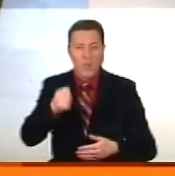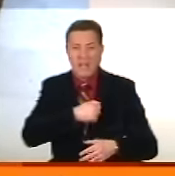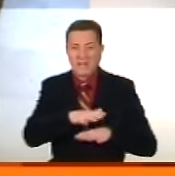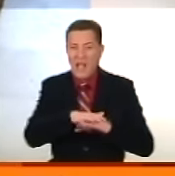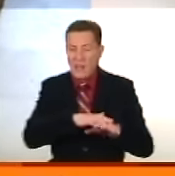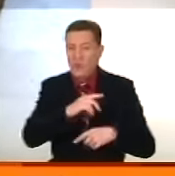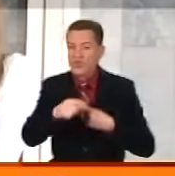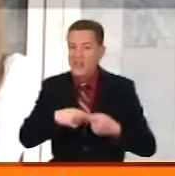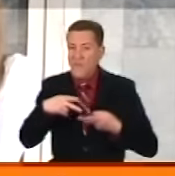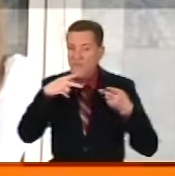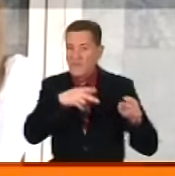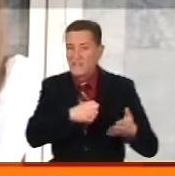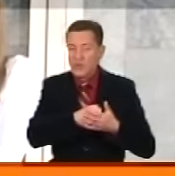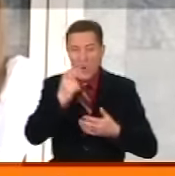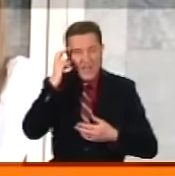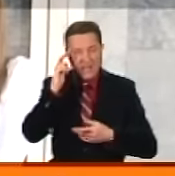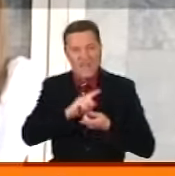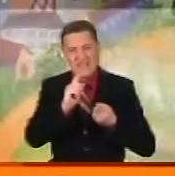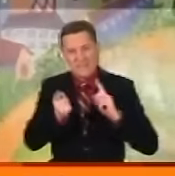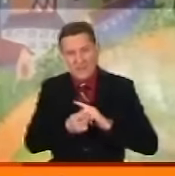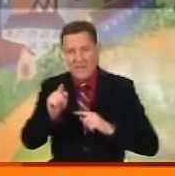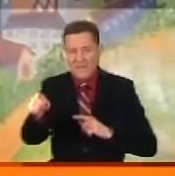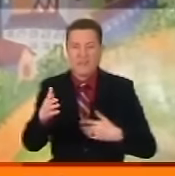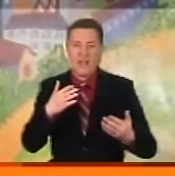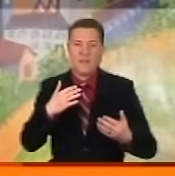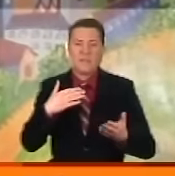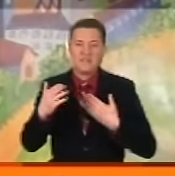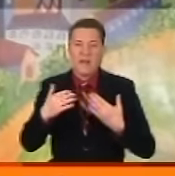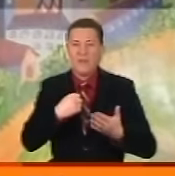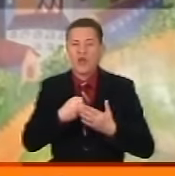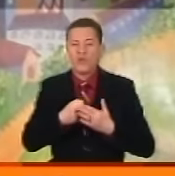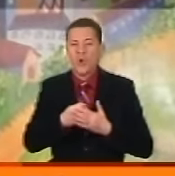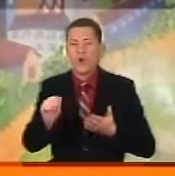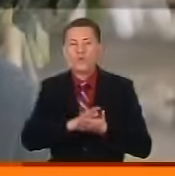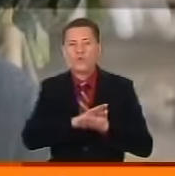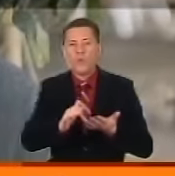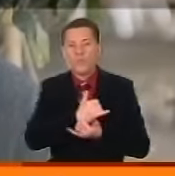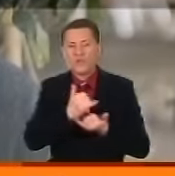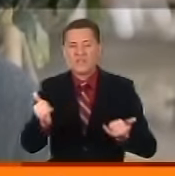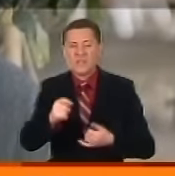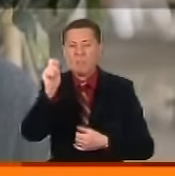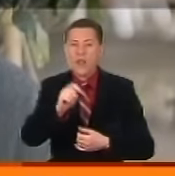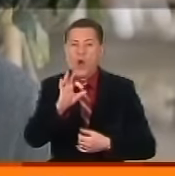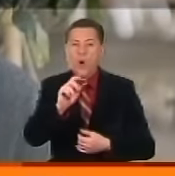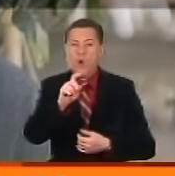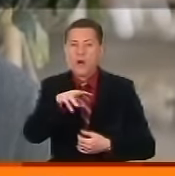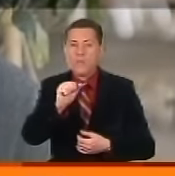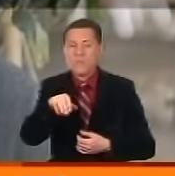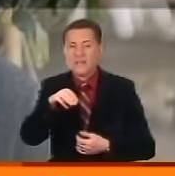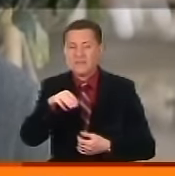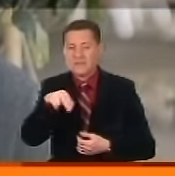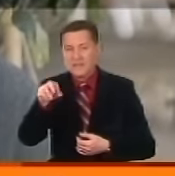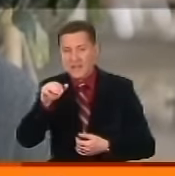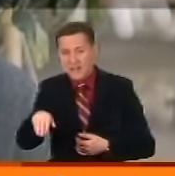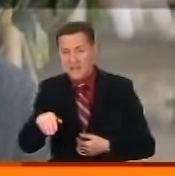Однак черговий візит до Києва змінив їхнє ставлення до доброчинності. Ми приїхали в Ахмадет, переговорили з відділенням,